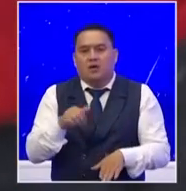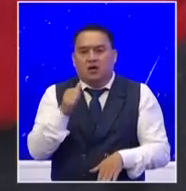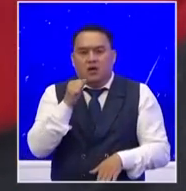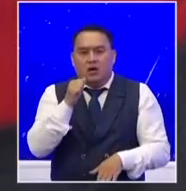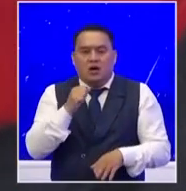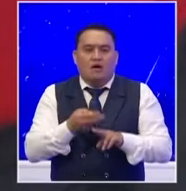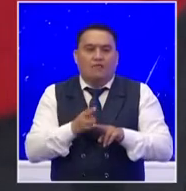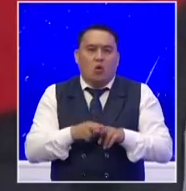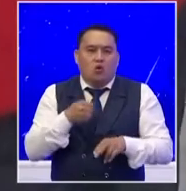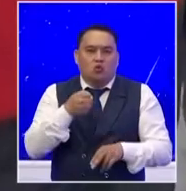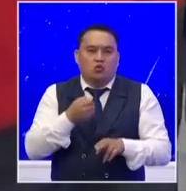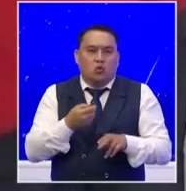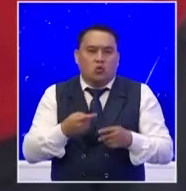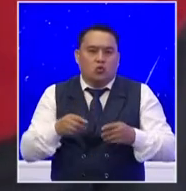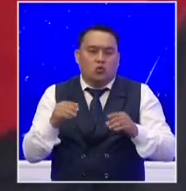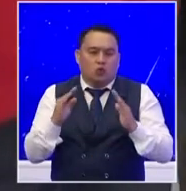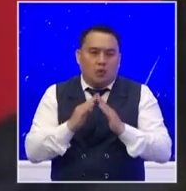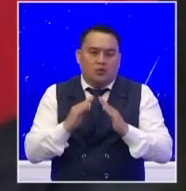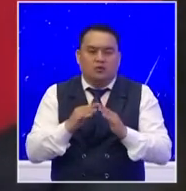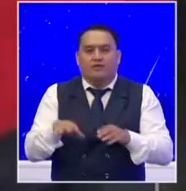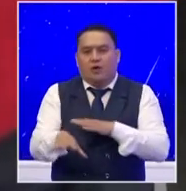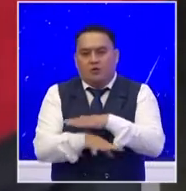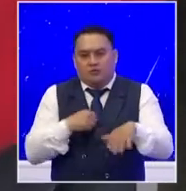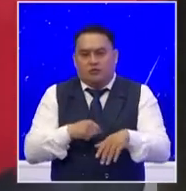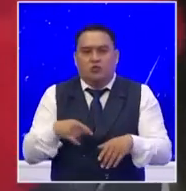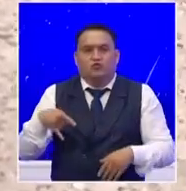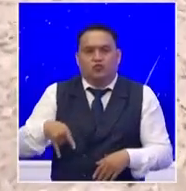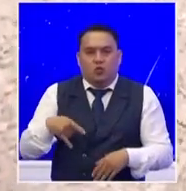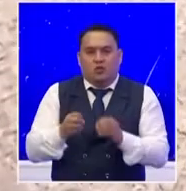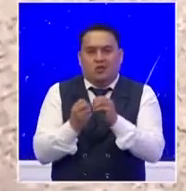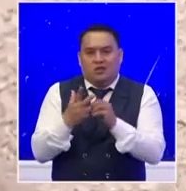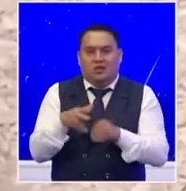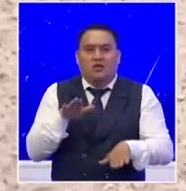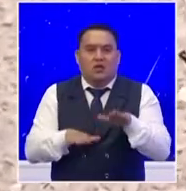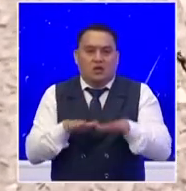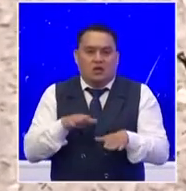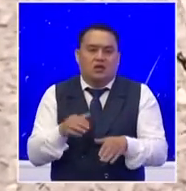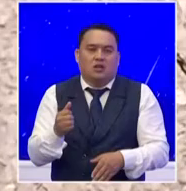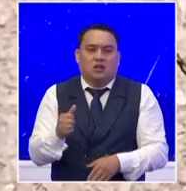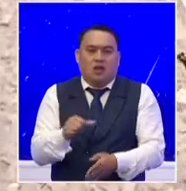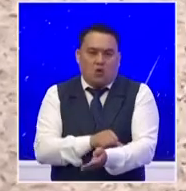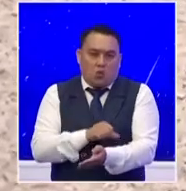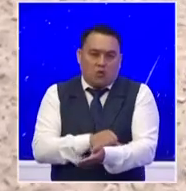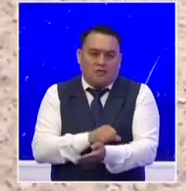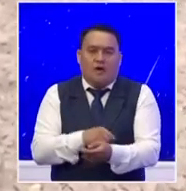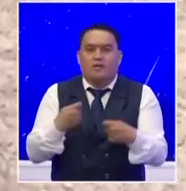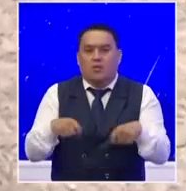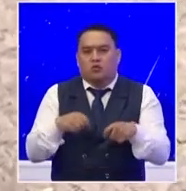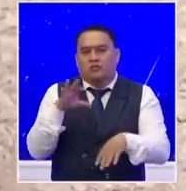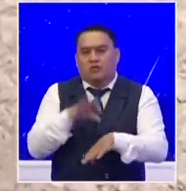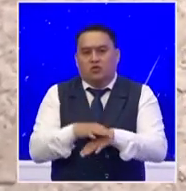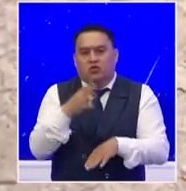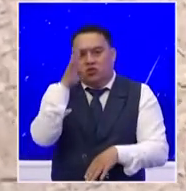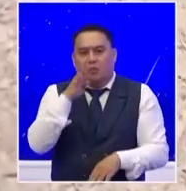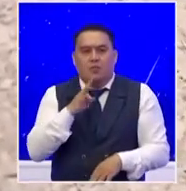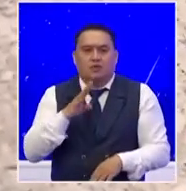Впоследствии у него при личном обыске в дорожной сумке полицейскими было изъято еще около 13 килограммов этого наркотика. Отметим, за 4